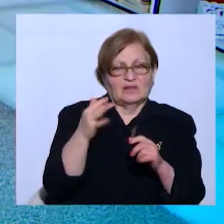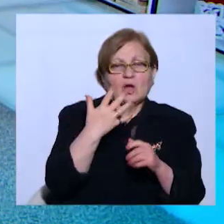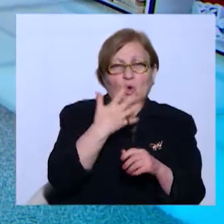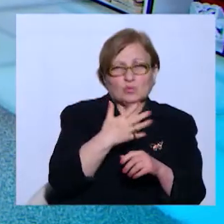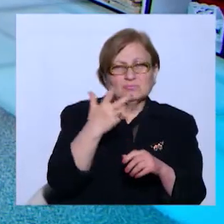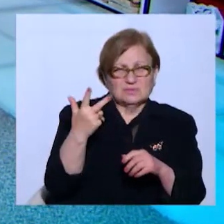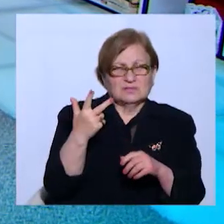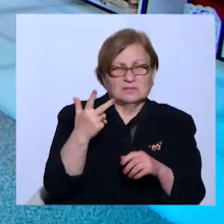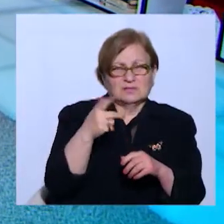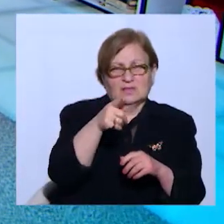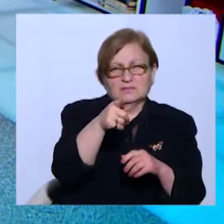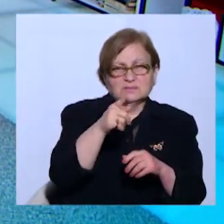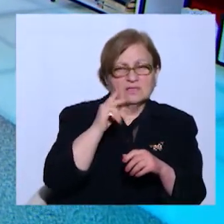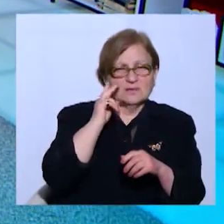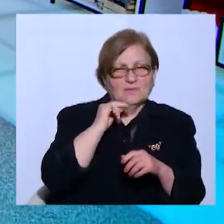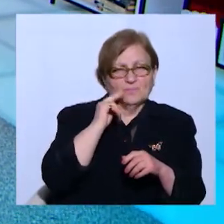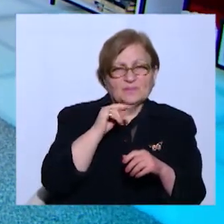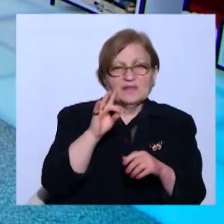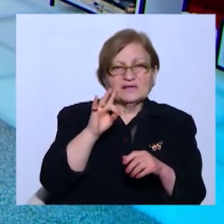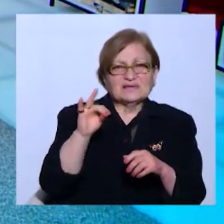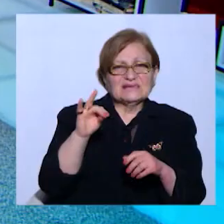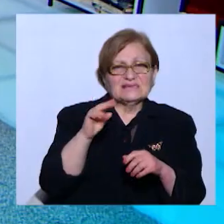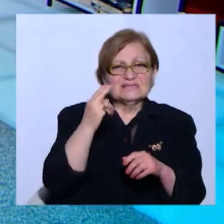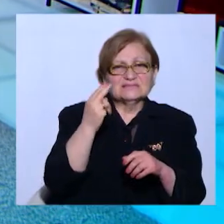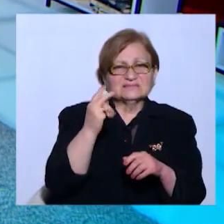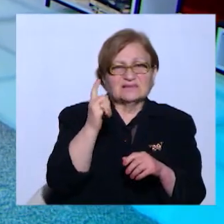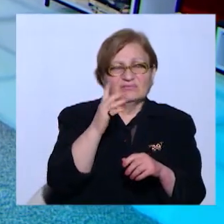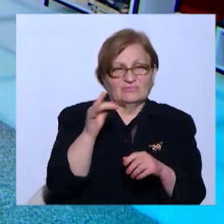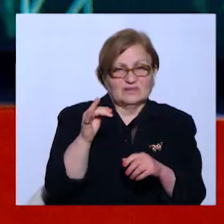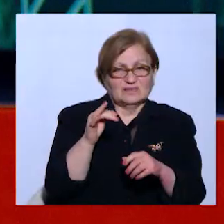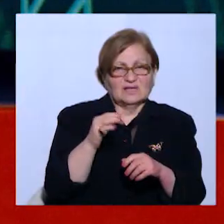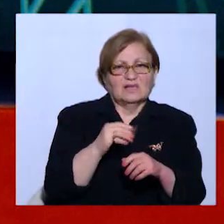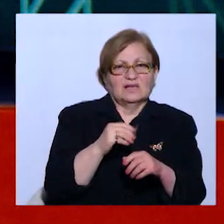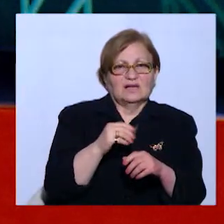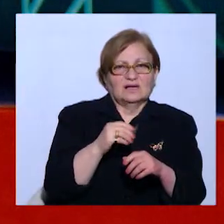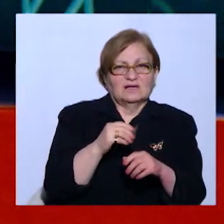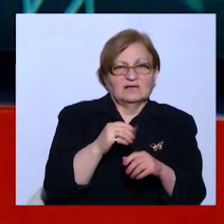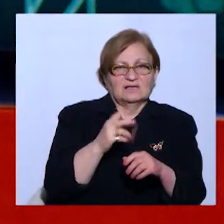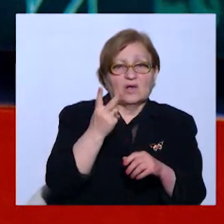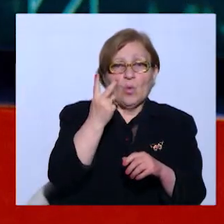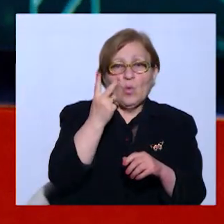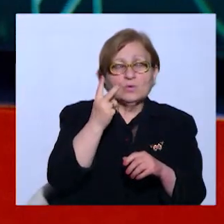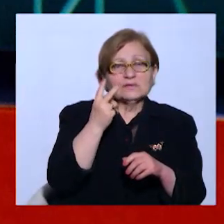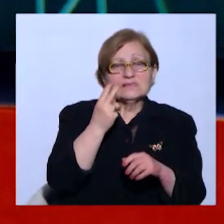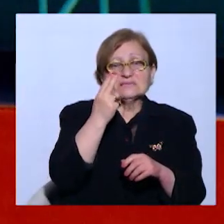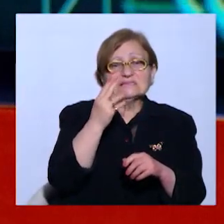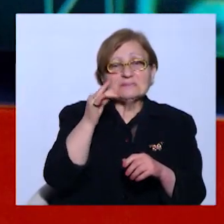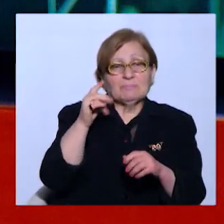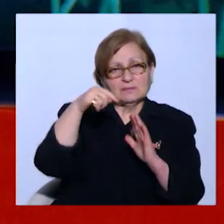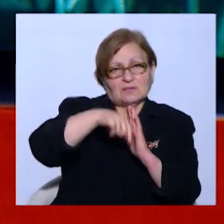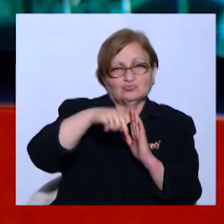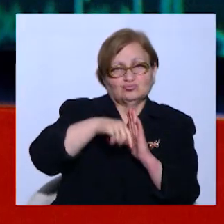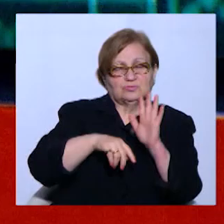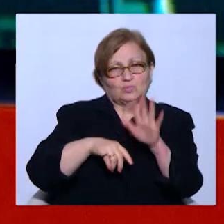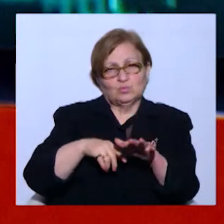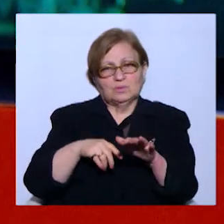53 არის რიცხვი და არამზდარამ ციფრი. ეს არის რიცხვი 2 ციფრისაგან ჩაწერილი და სულ